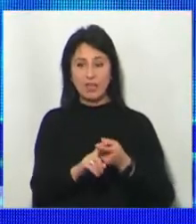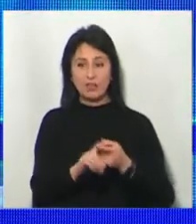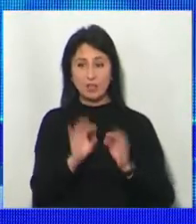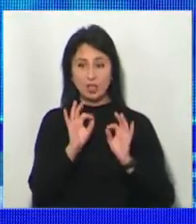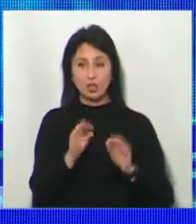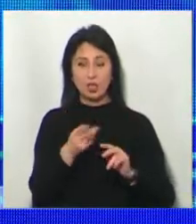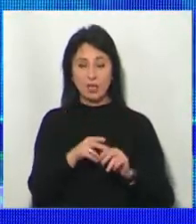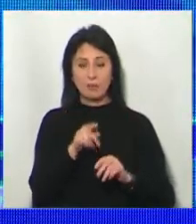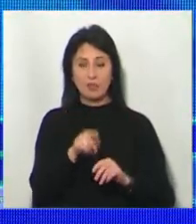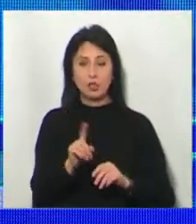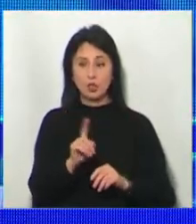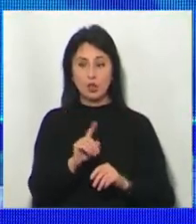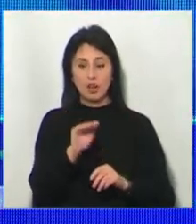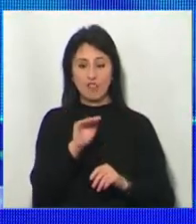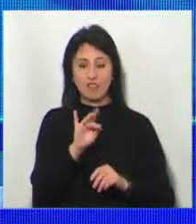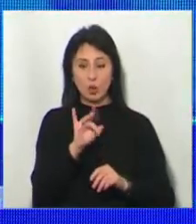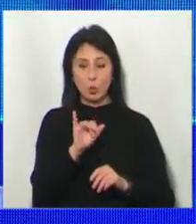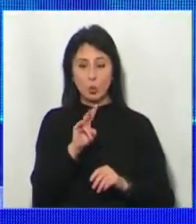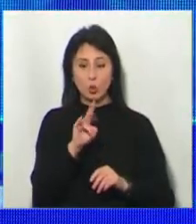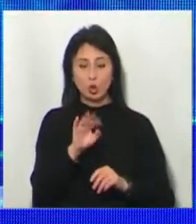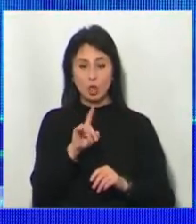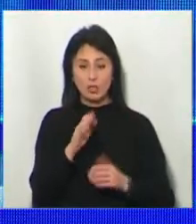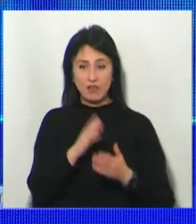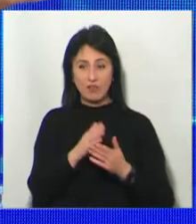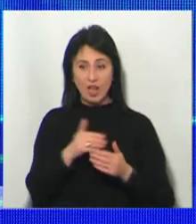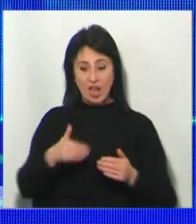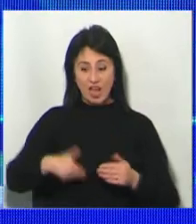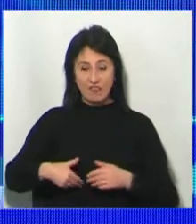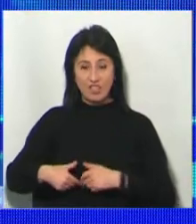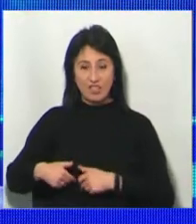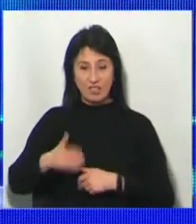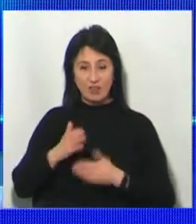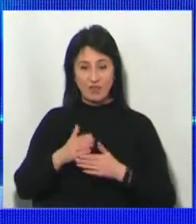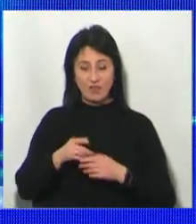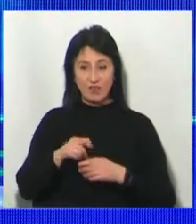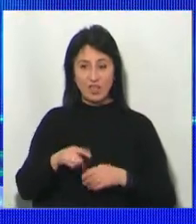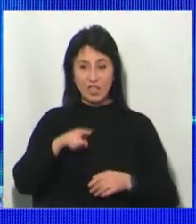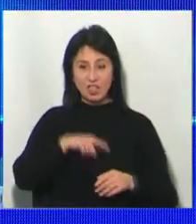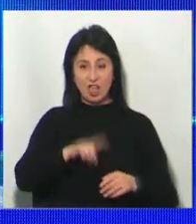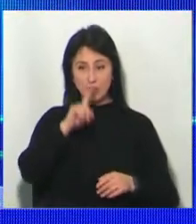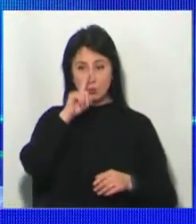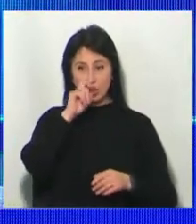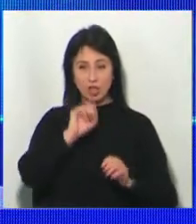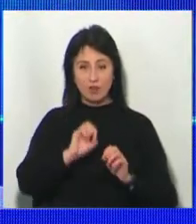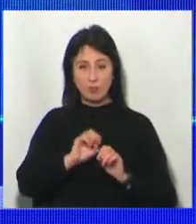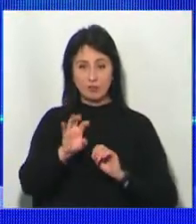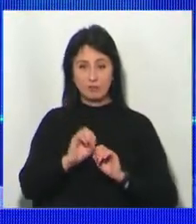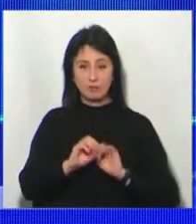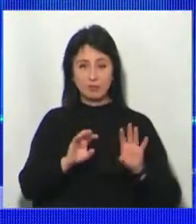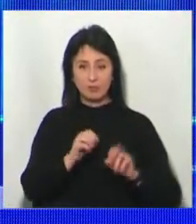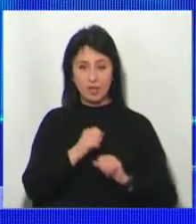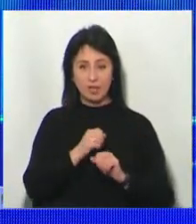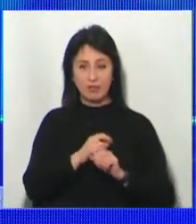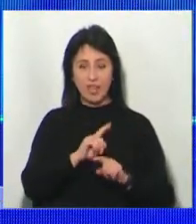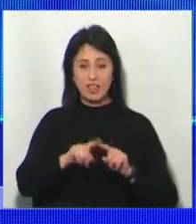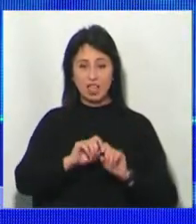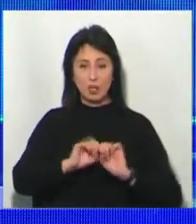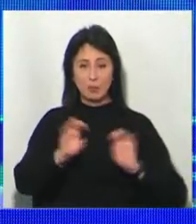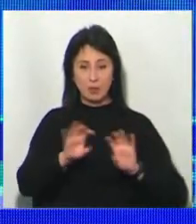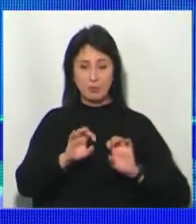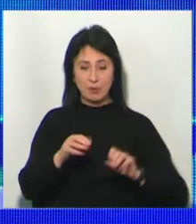dakavshirebulia soret imastan ro fruktozis arseboba gvizlshi itsvebs sharbjavas tarmoknis akseleratsias anu